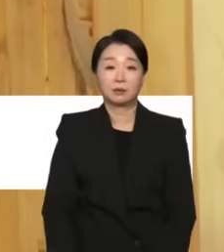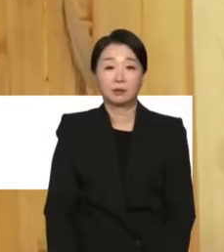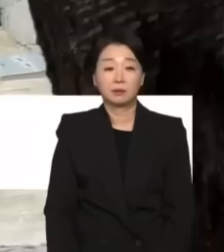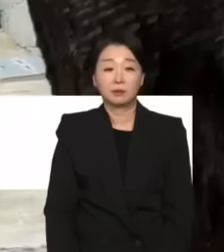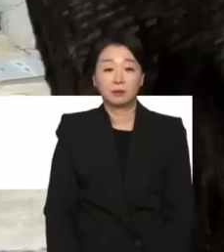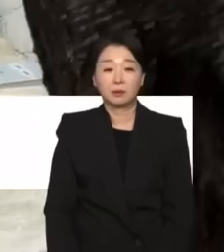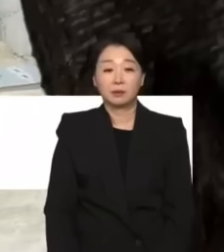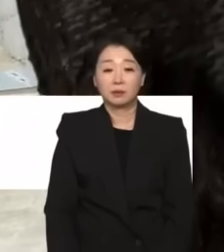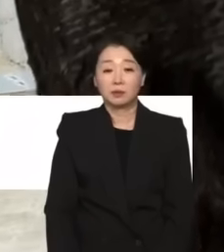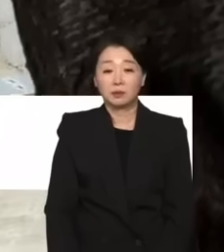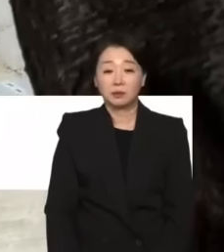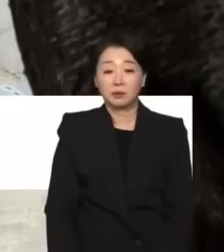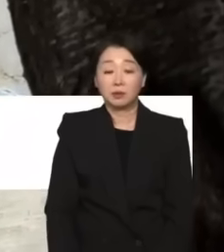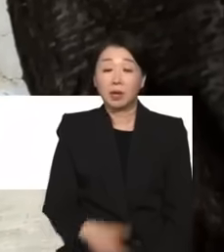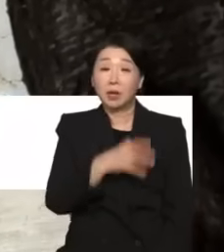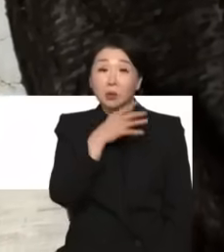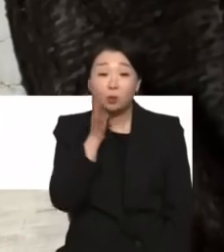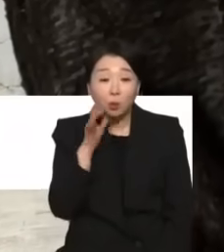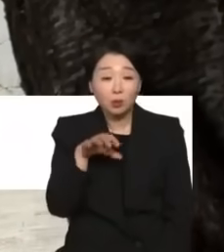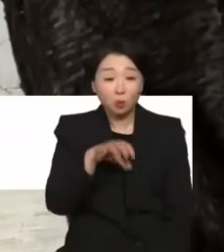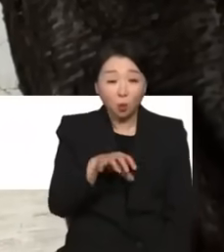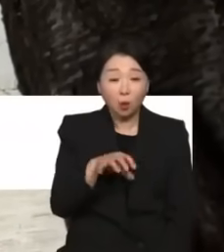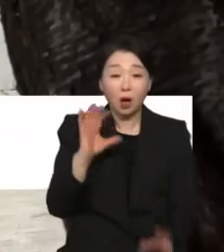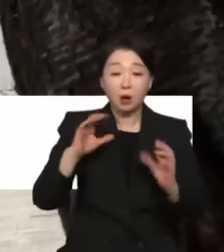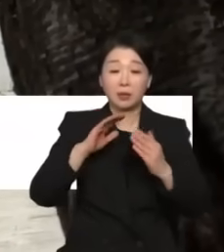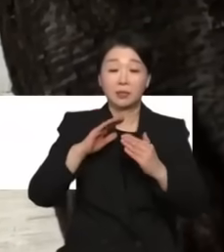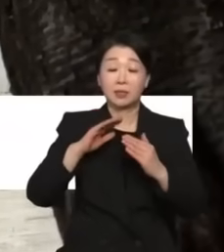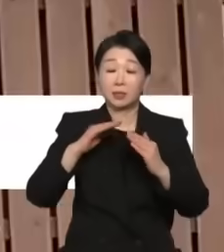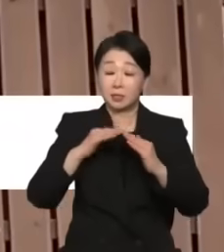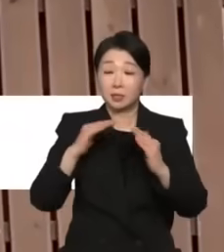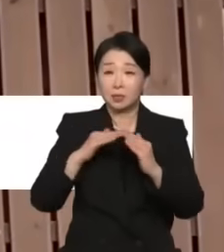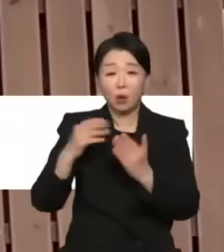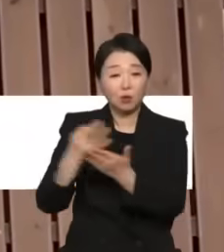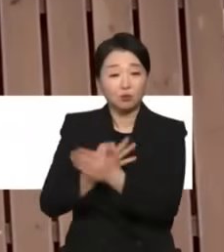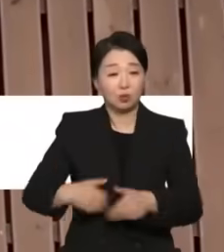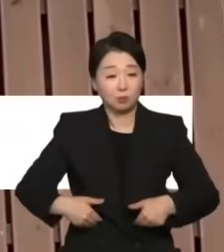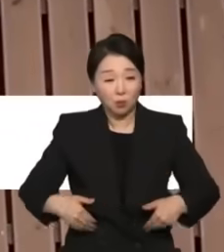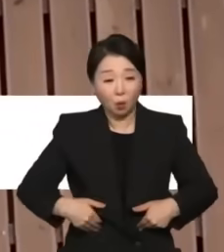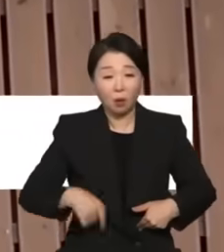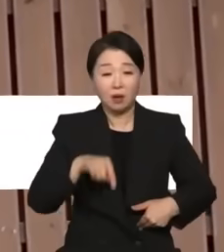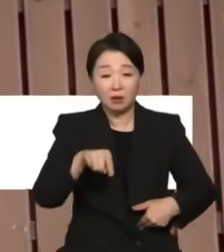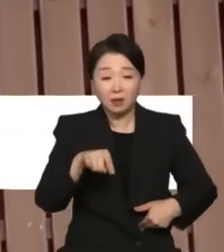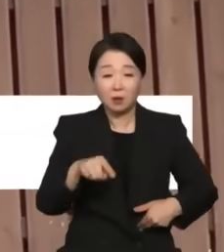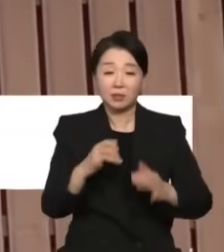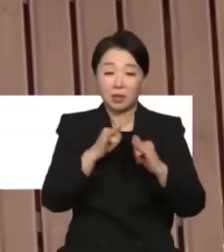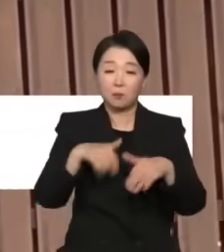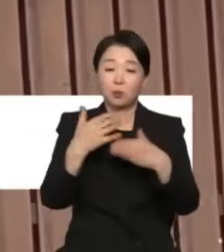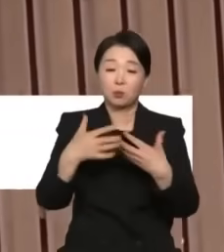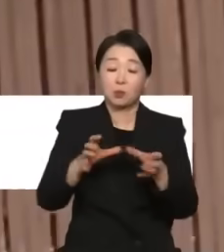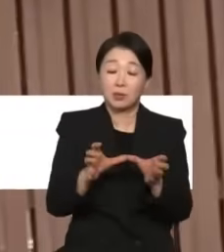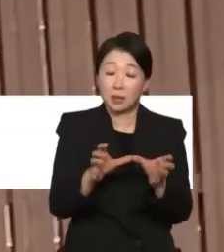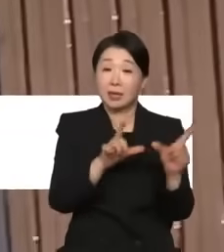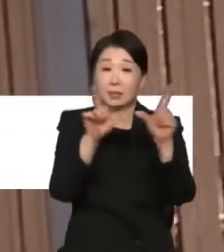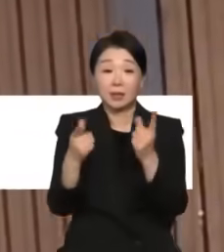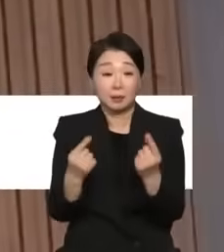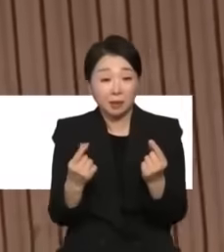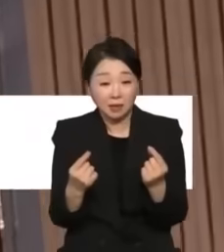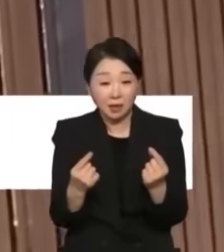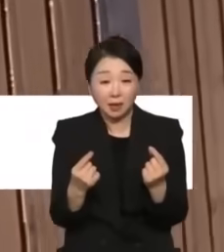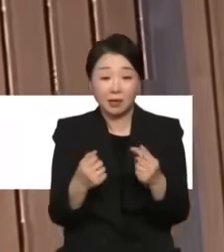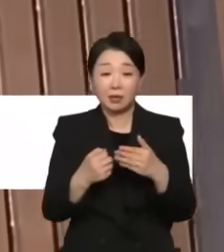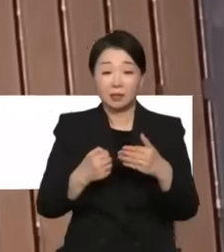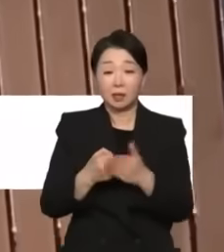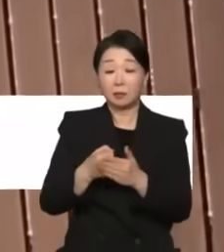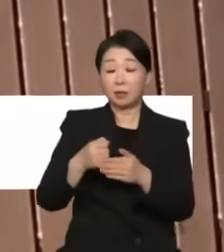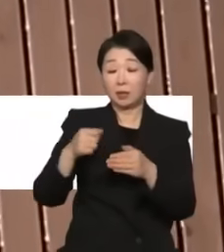양모원이랑 어린이집이랑 이게 수익원들이잖아요. 그렇게 해서 거기 인력들이 공동체 사람이다 보니까 그 인력들에